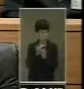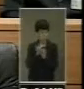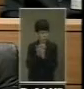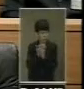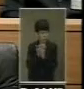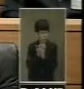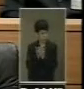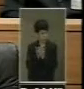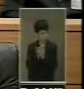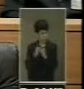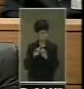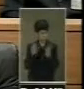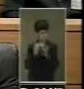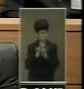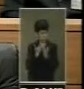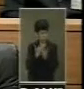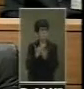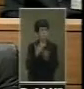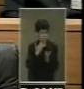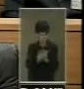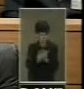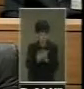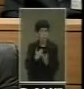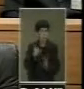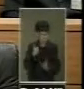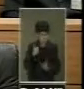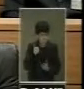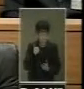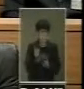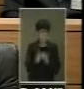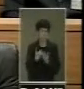ครับเงินน่ะมีแน่ครับ